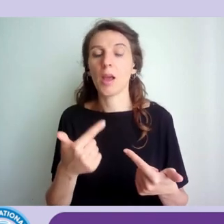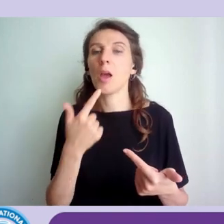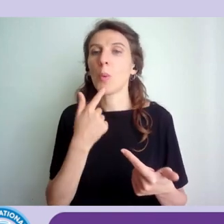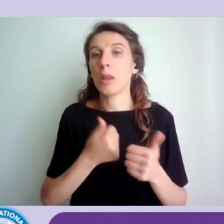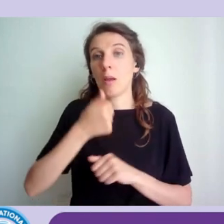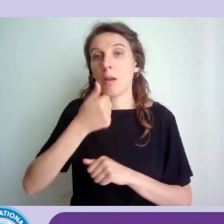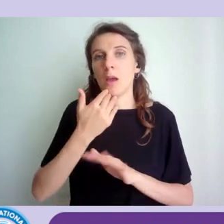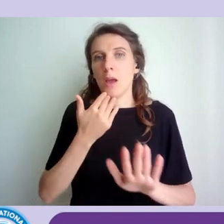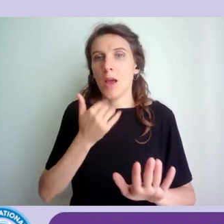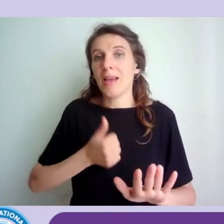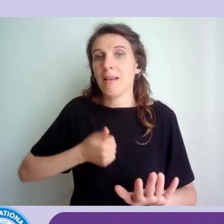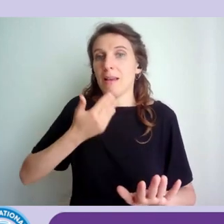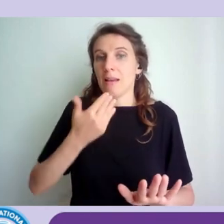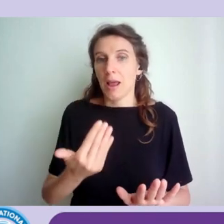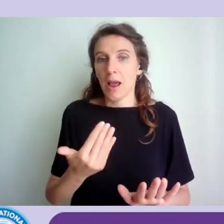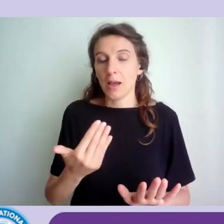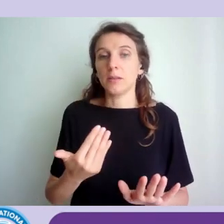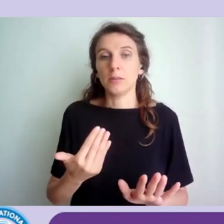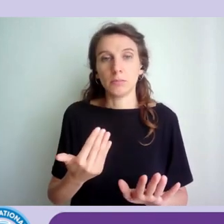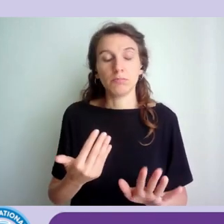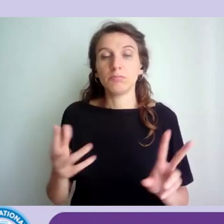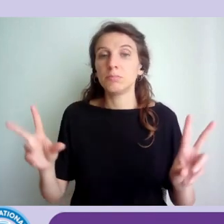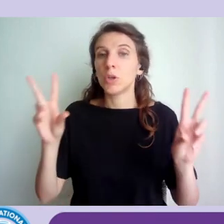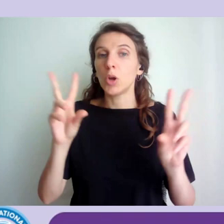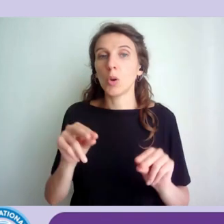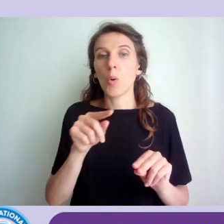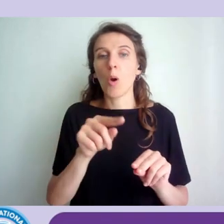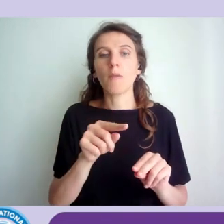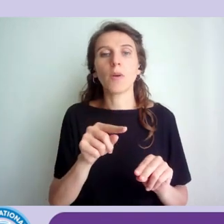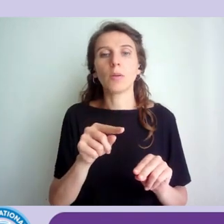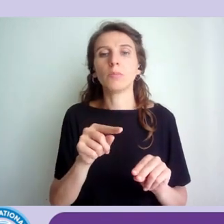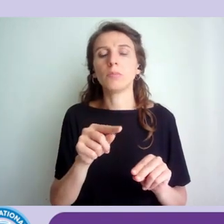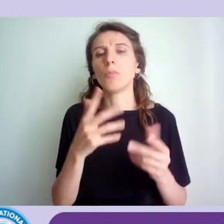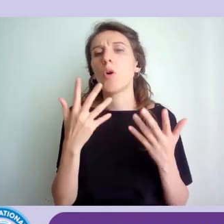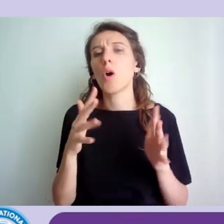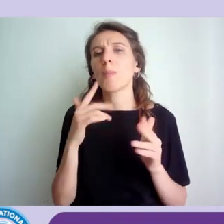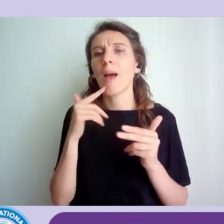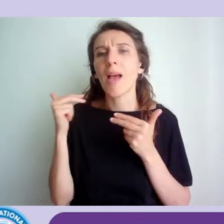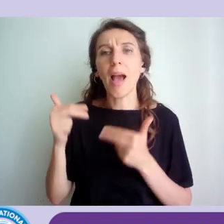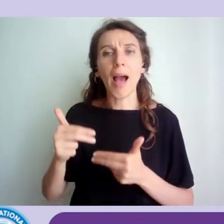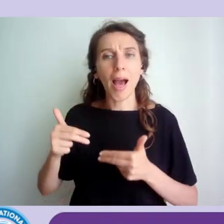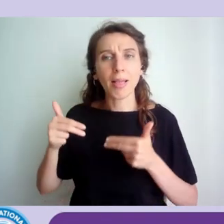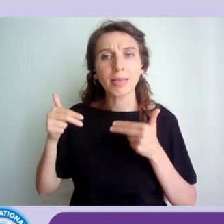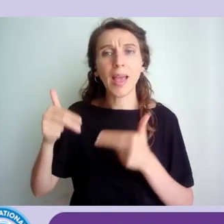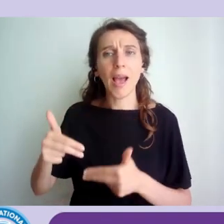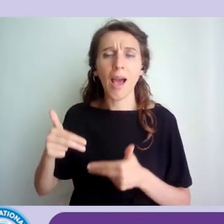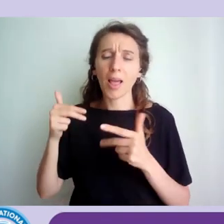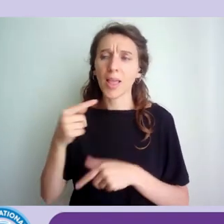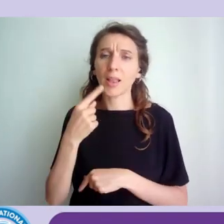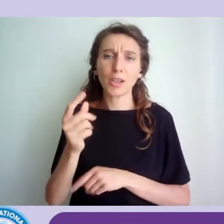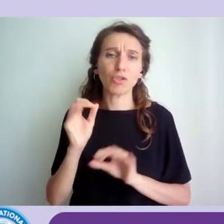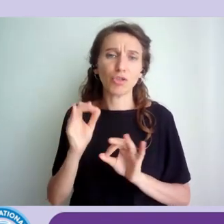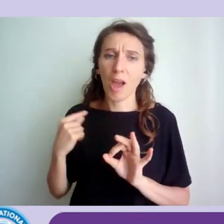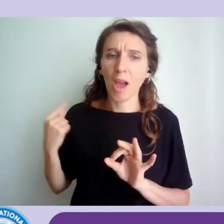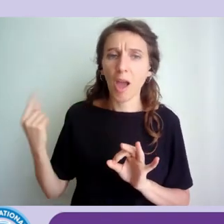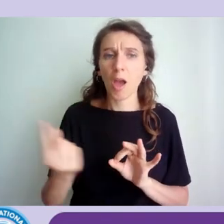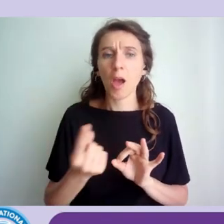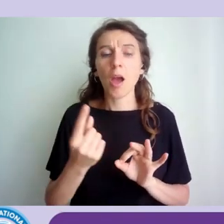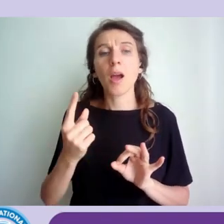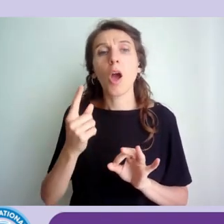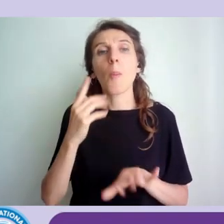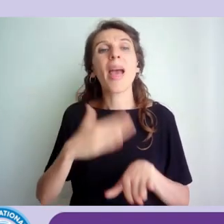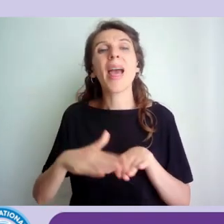ringrazio e hai eh ribadito quello che diciamo oramai da anni che comunque non c'è migliore